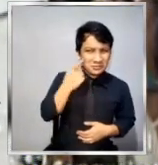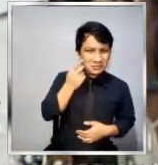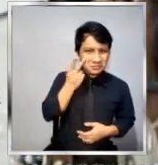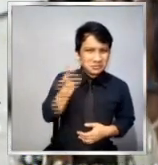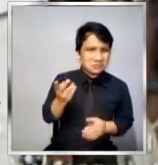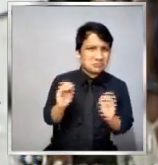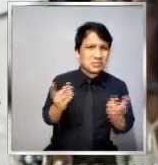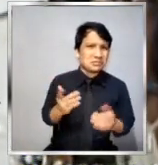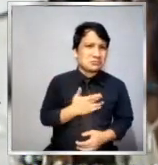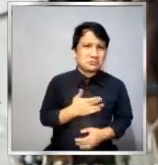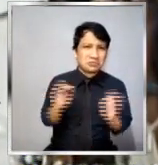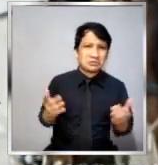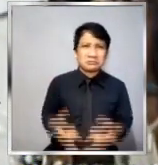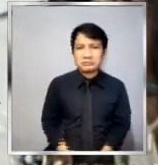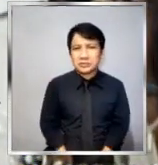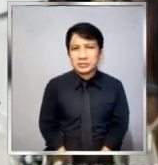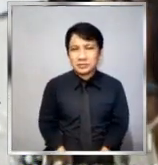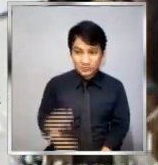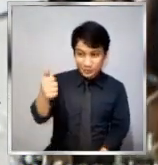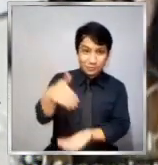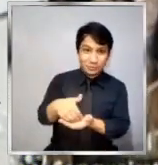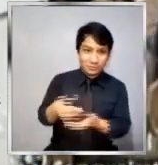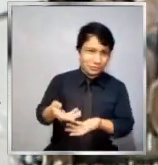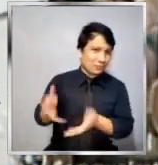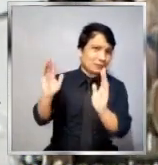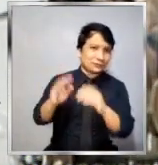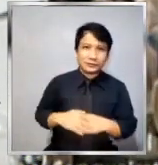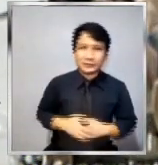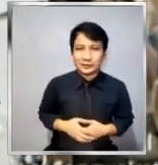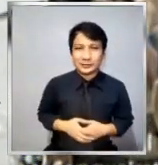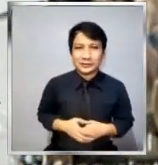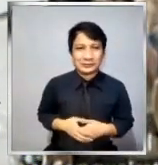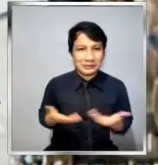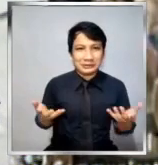10,000 hectares, shit.